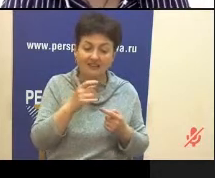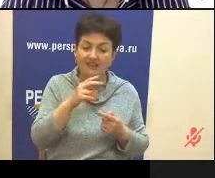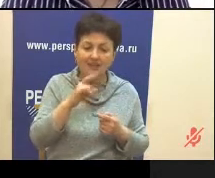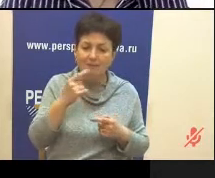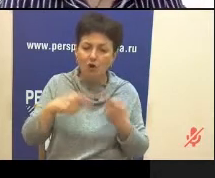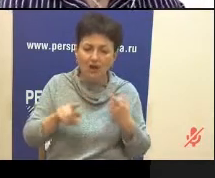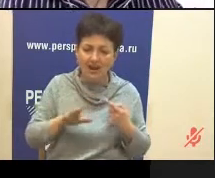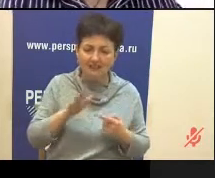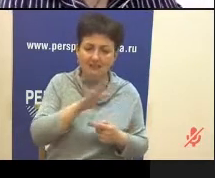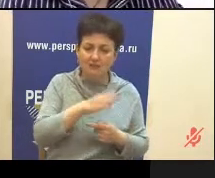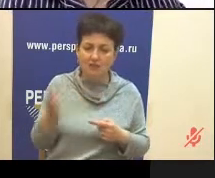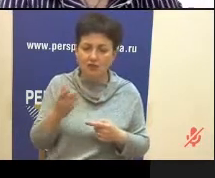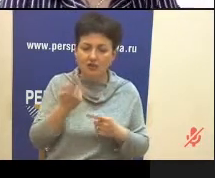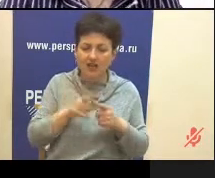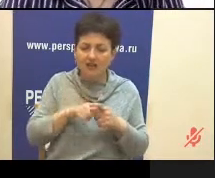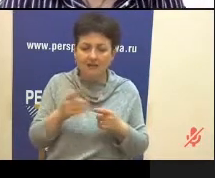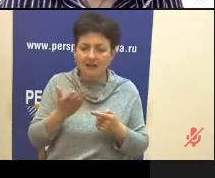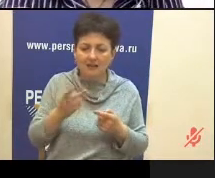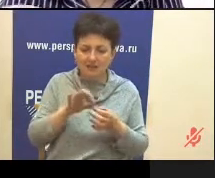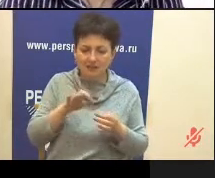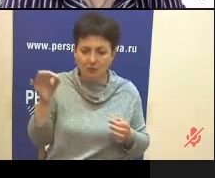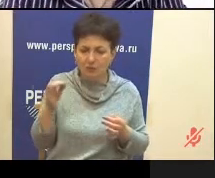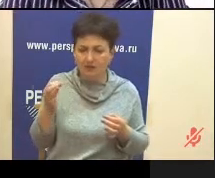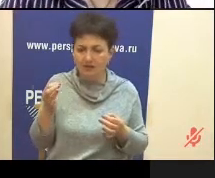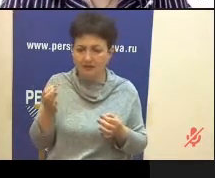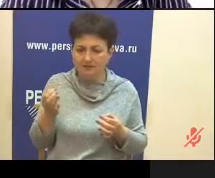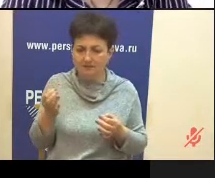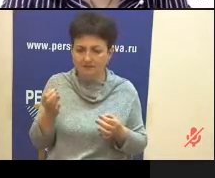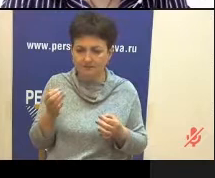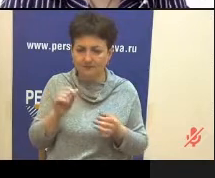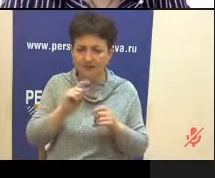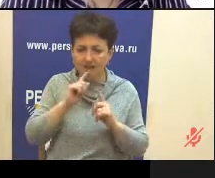про разницу между какими-то тонкими